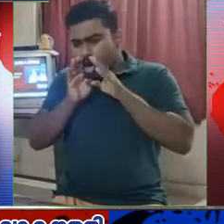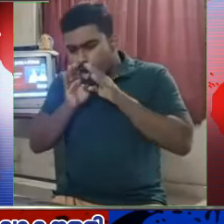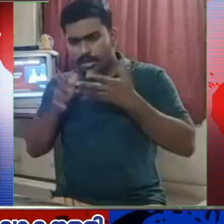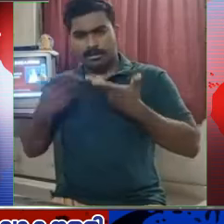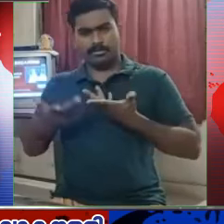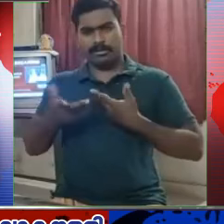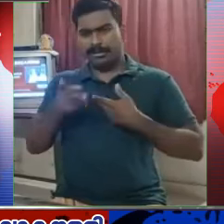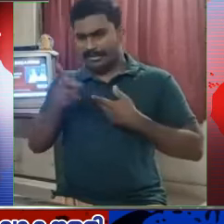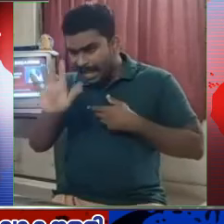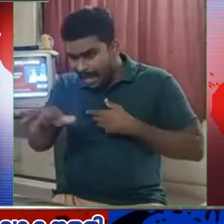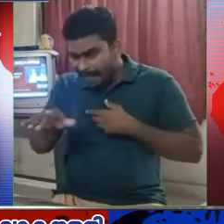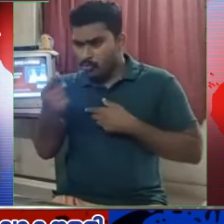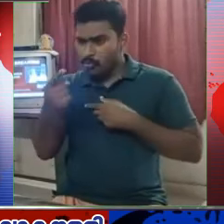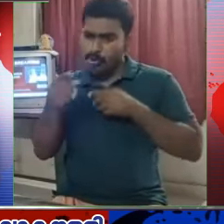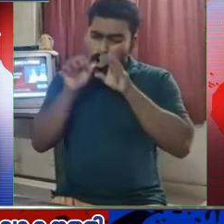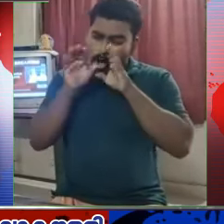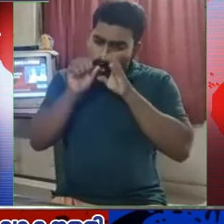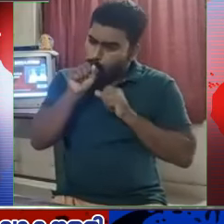ടെസ്റ്റിംഗ്